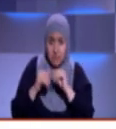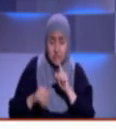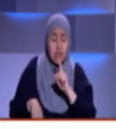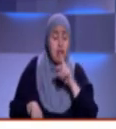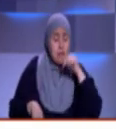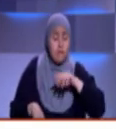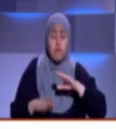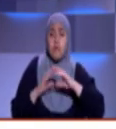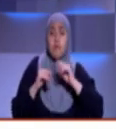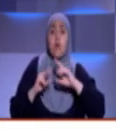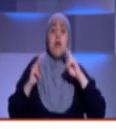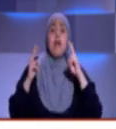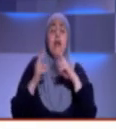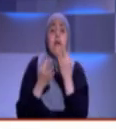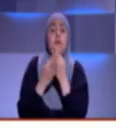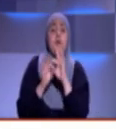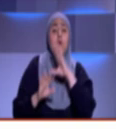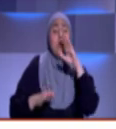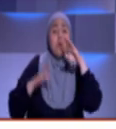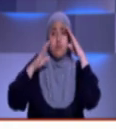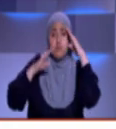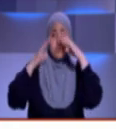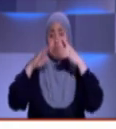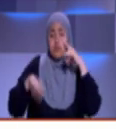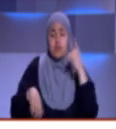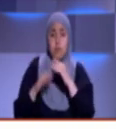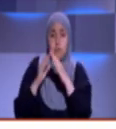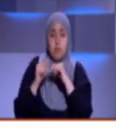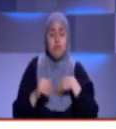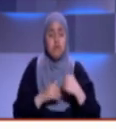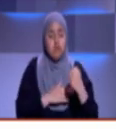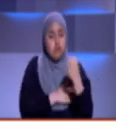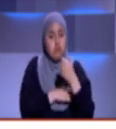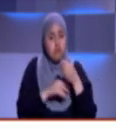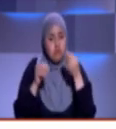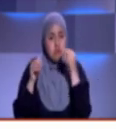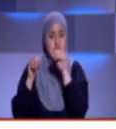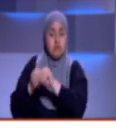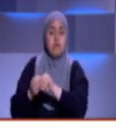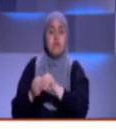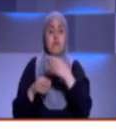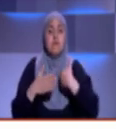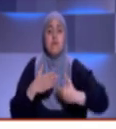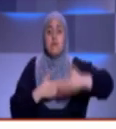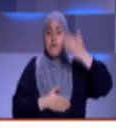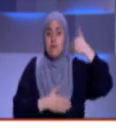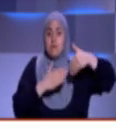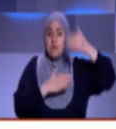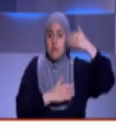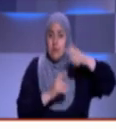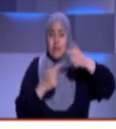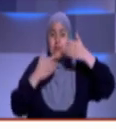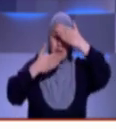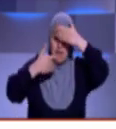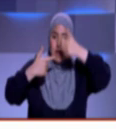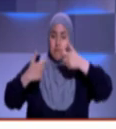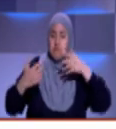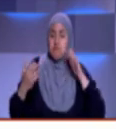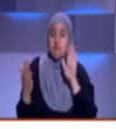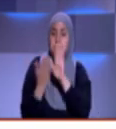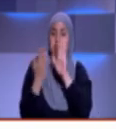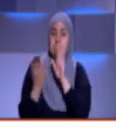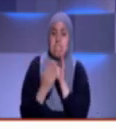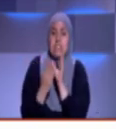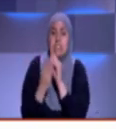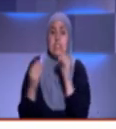المنطقة والعالم، وأيضا يضم إلى البطولات التي يسترها يوميا أيضا القوات المسلحة ورجالها